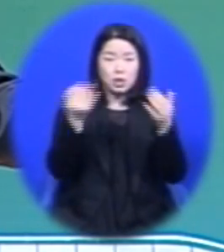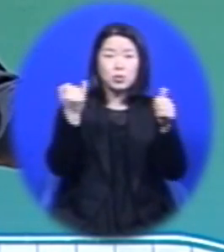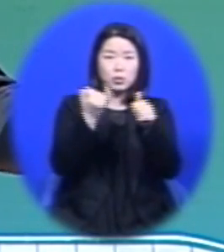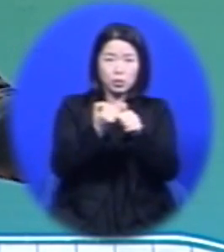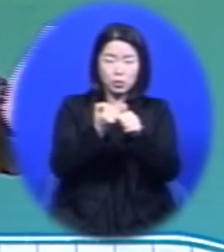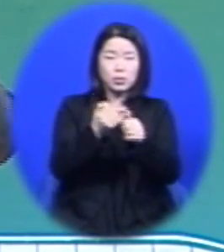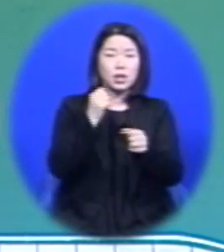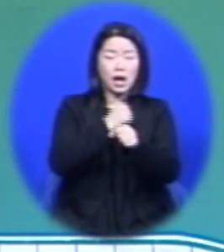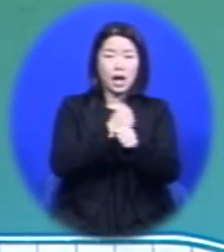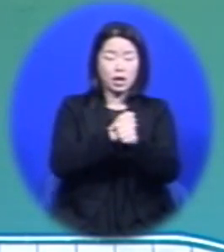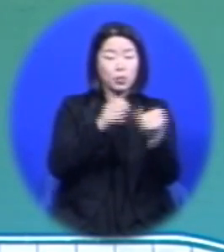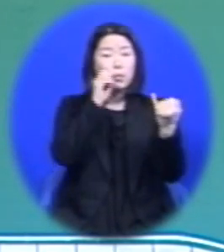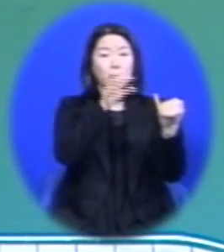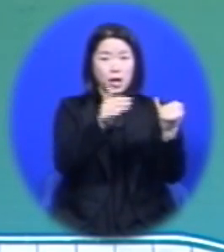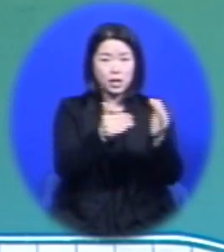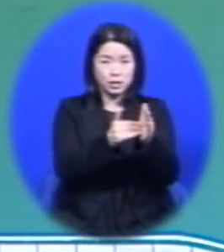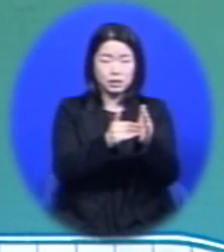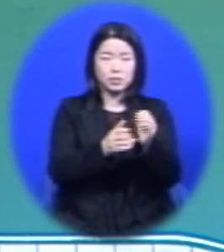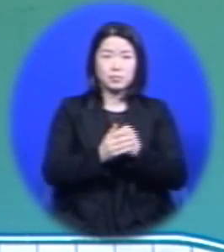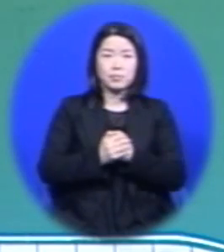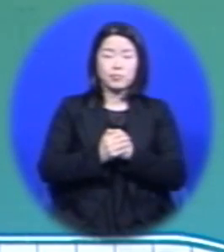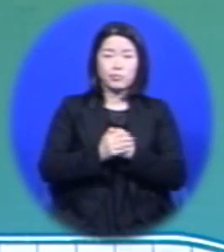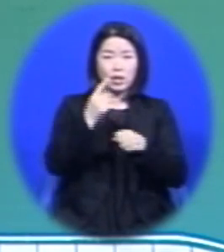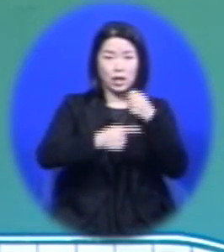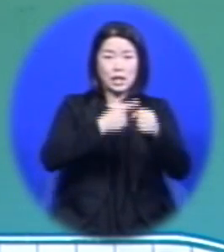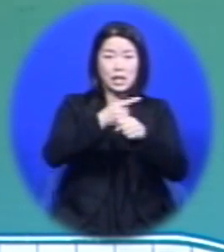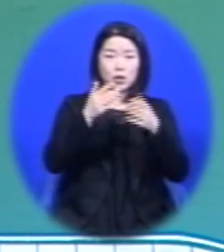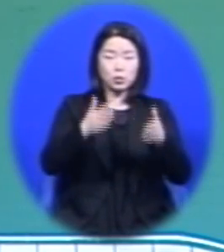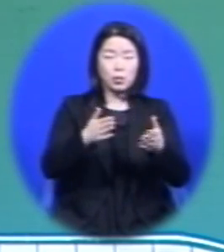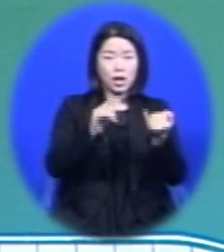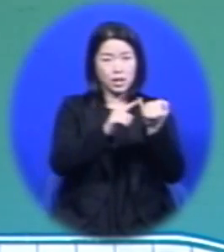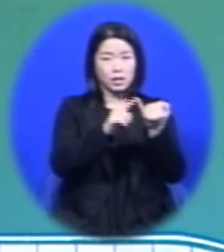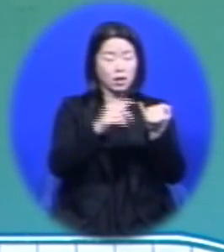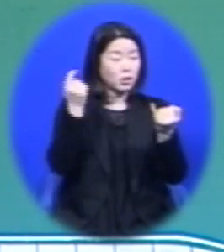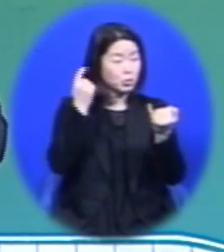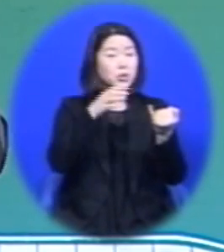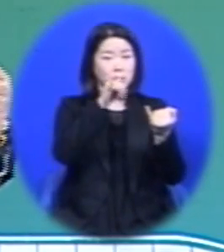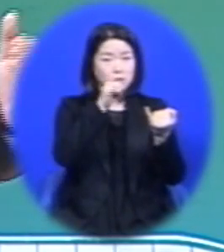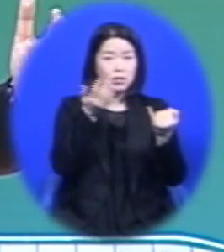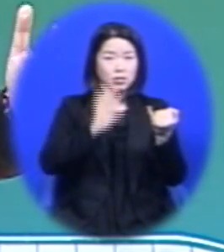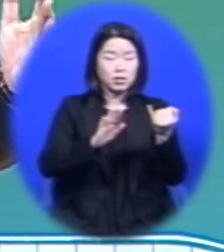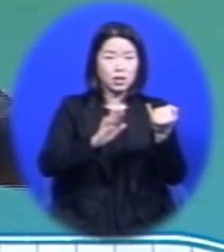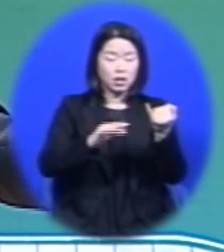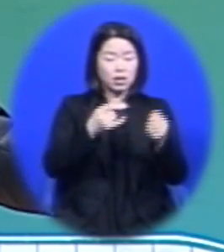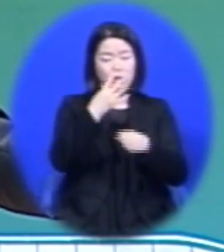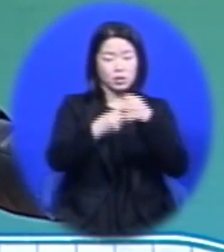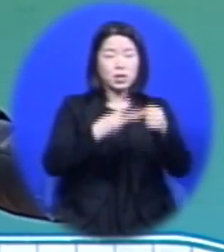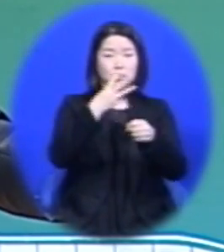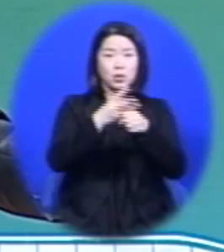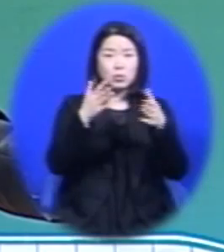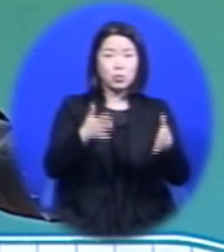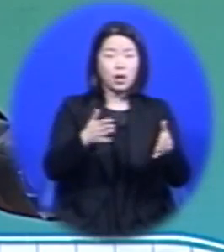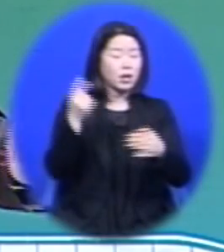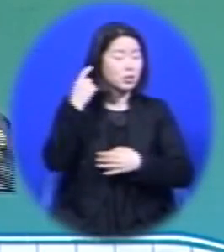출발하라고 그렇게 말을 했습니다. 한 1년 동안은 아내로부터 소식이 오다가 3년째 아내로부터 소식이